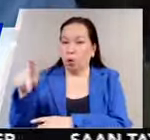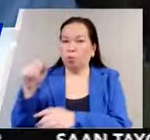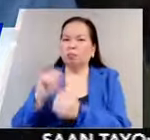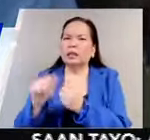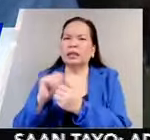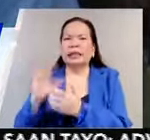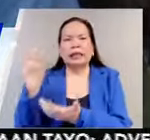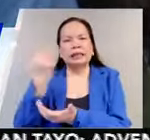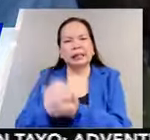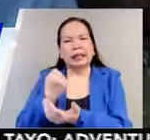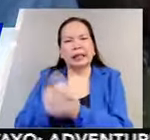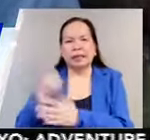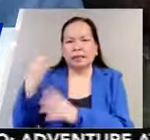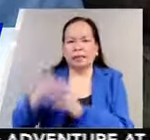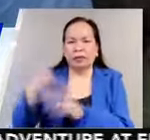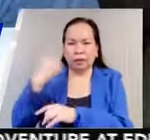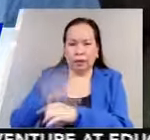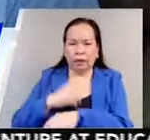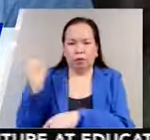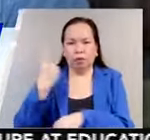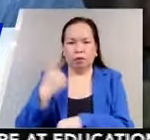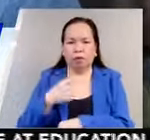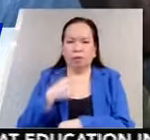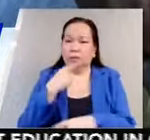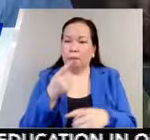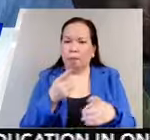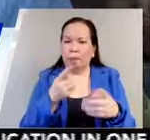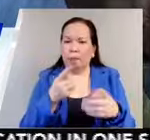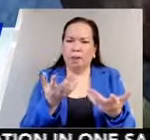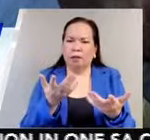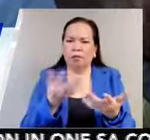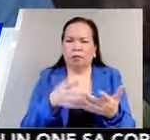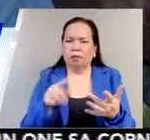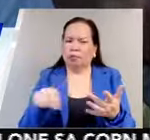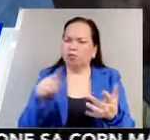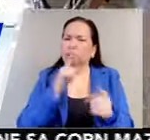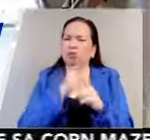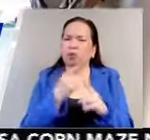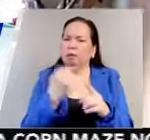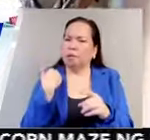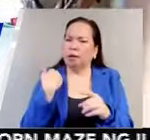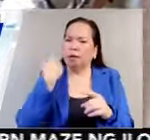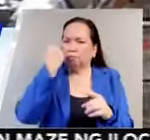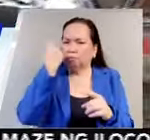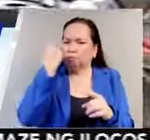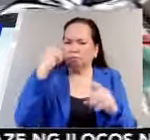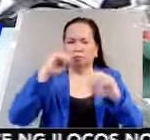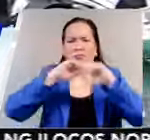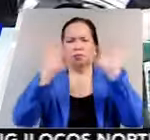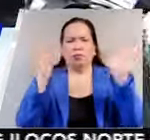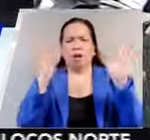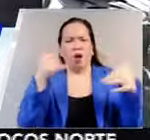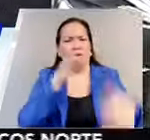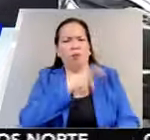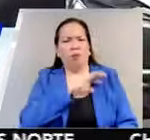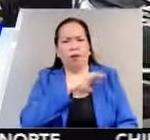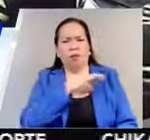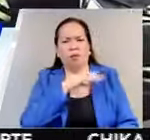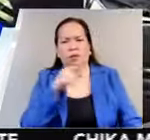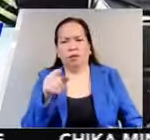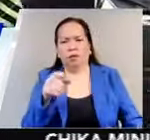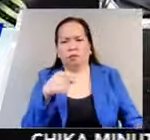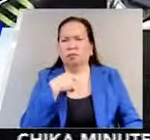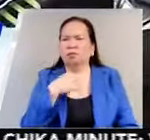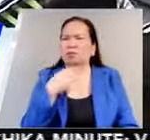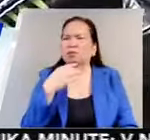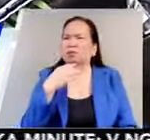Hindi pa rin daw malinaw sa kanya kung paano makikinabang sa PUV modernization. Wala naman po kasi akong alam dyan sa sinasabi